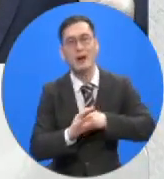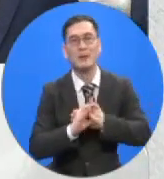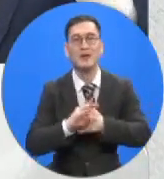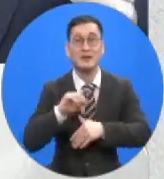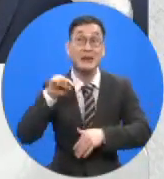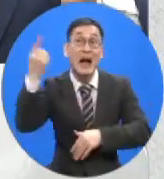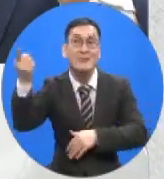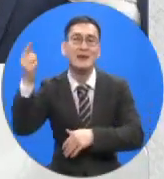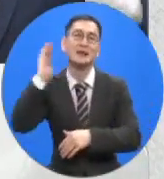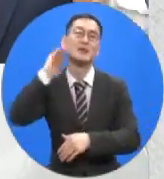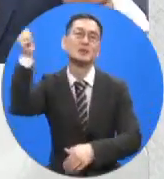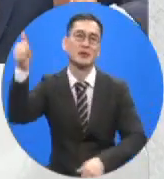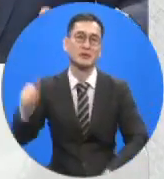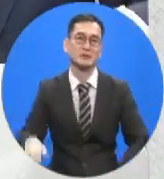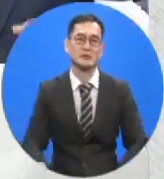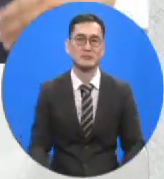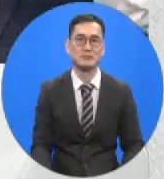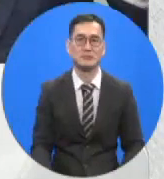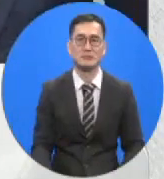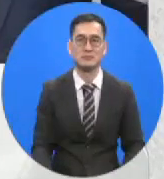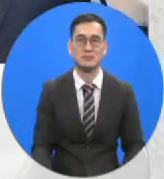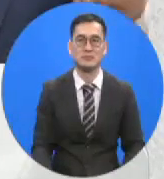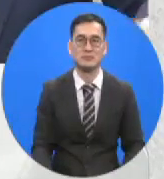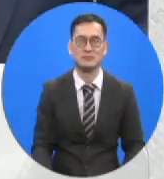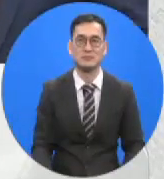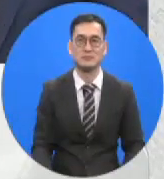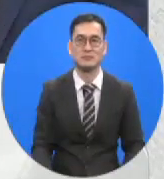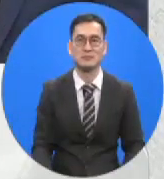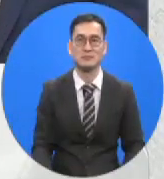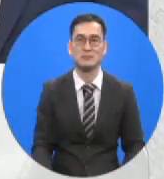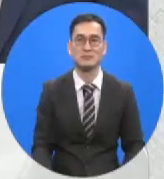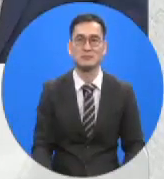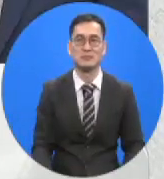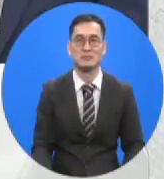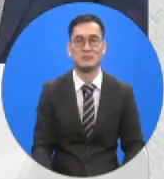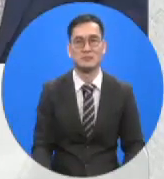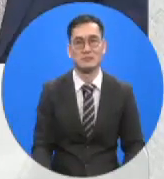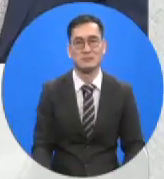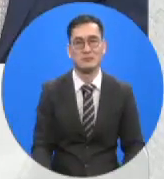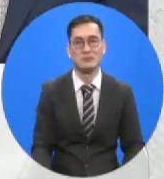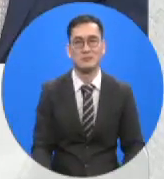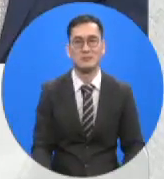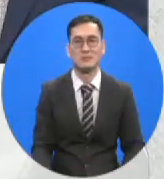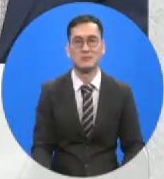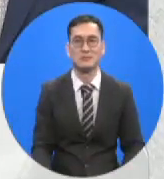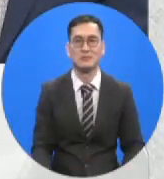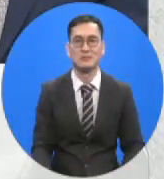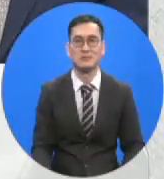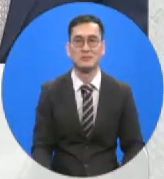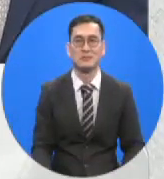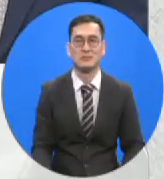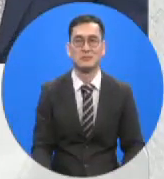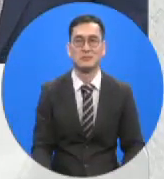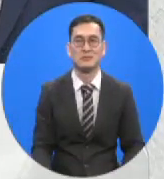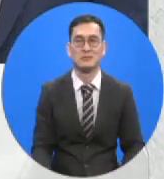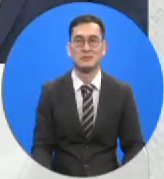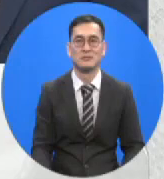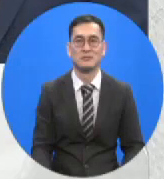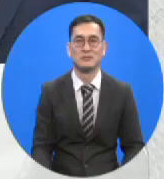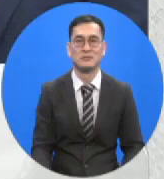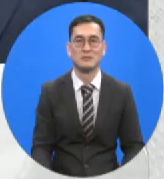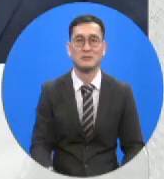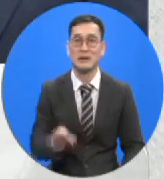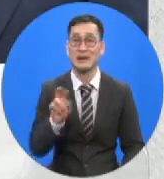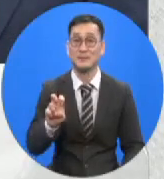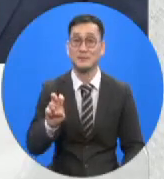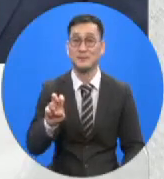무마하려고 하는 것인지도 모르고 그러기 위해서 이제 표현을 하는 건데 이게 이제 뭐 이 변호사님하고 저는 다르게